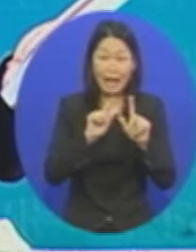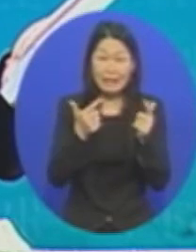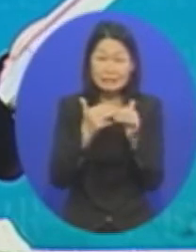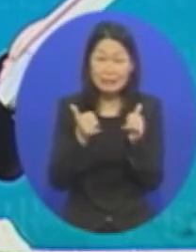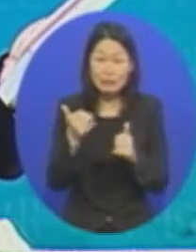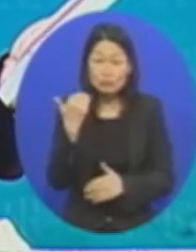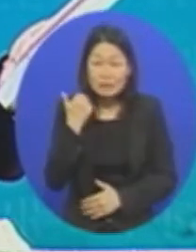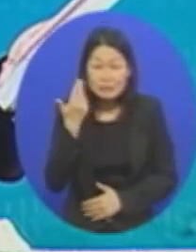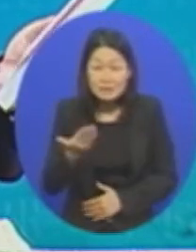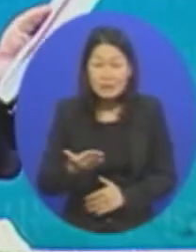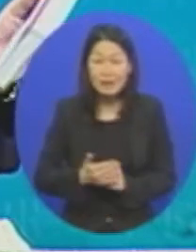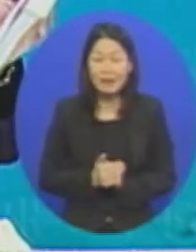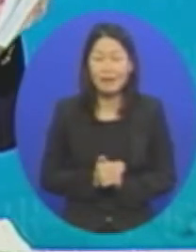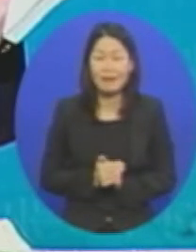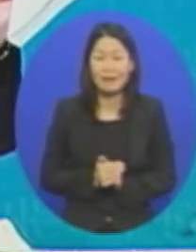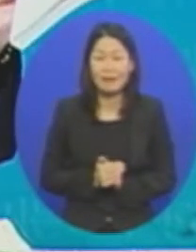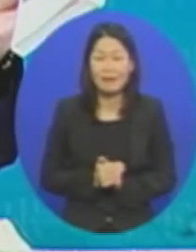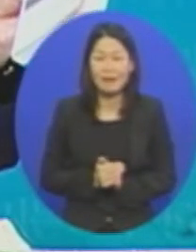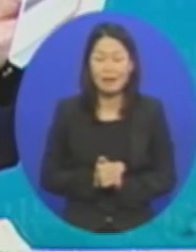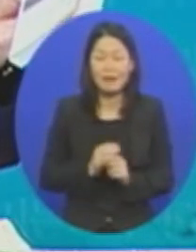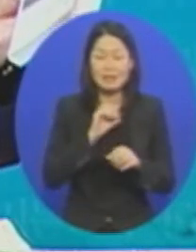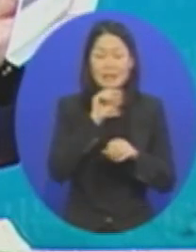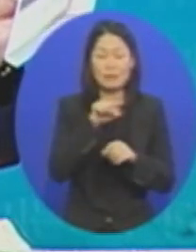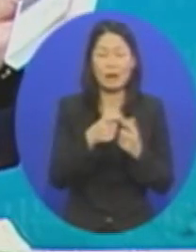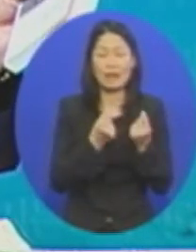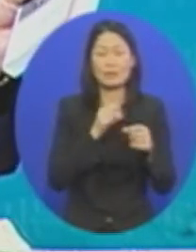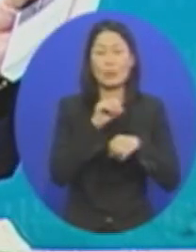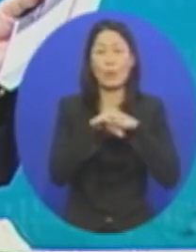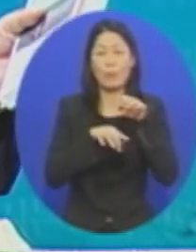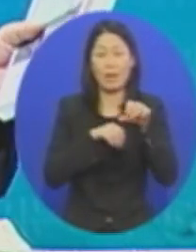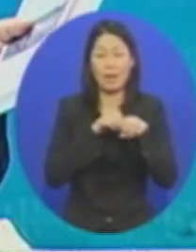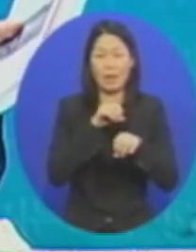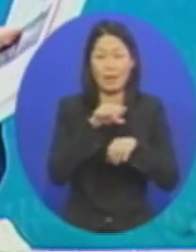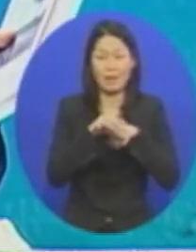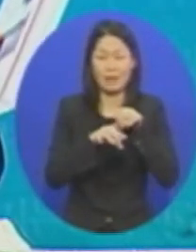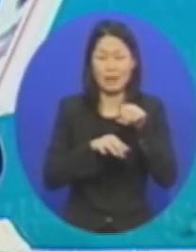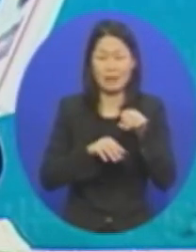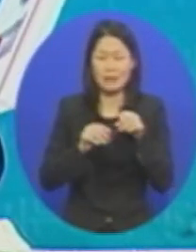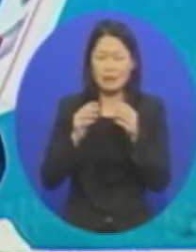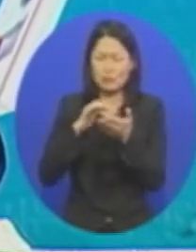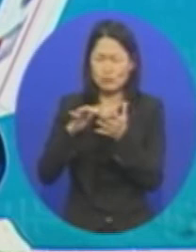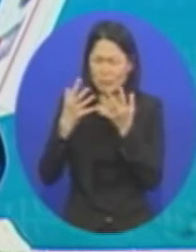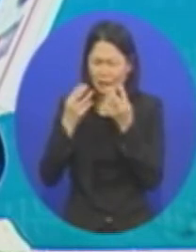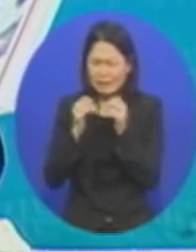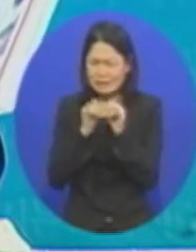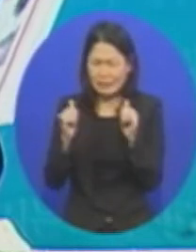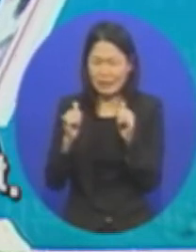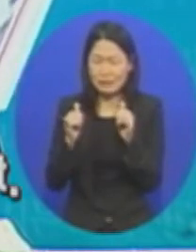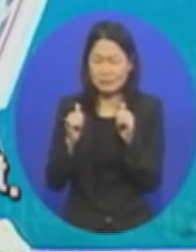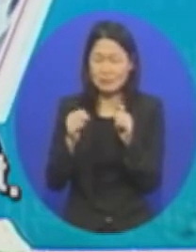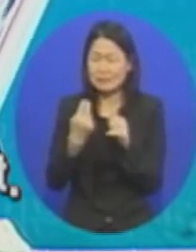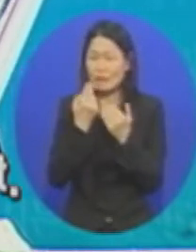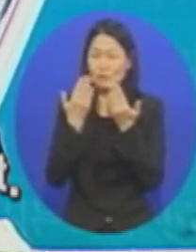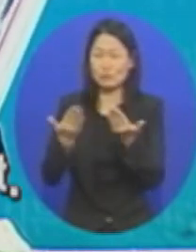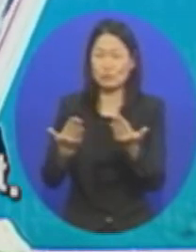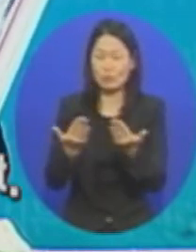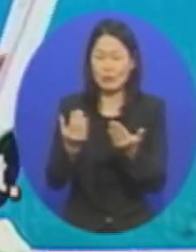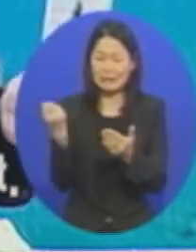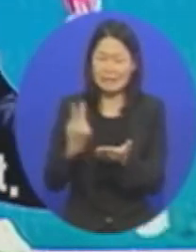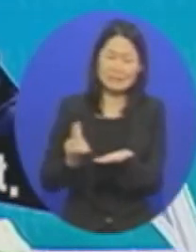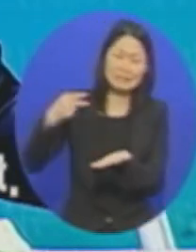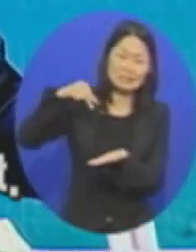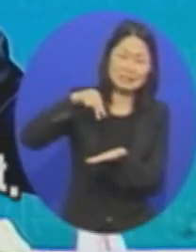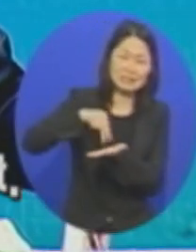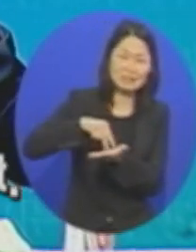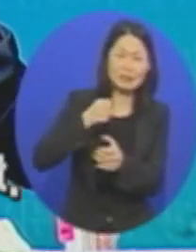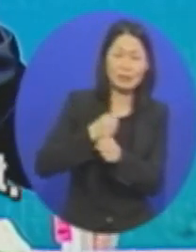있어요 이 고백이 수많은 사람을 살려 내요 다시 일으켜 내요